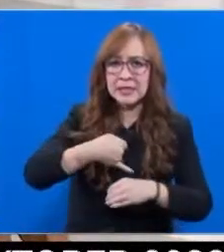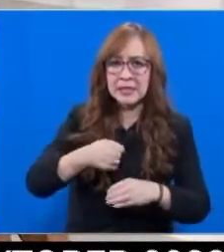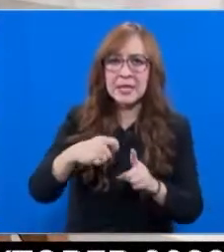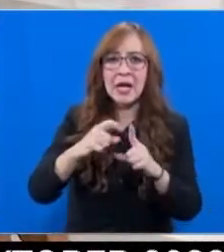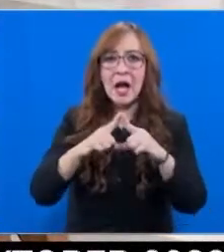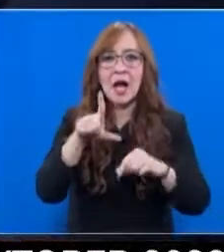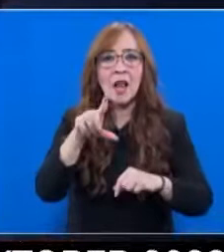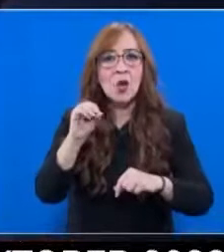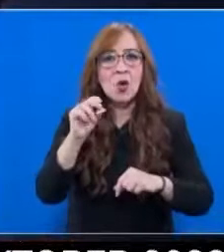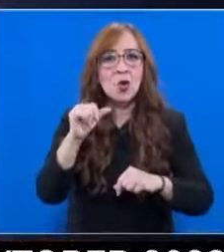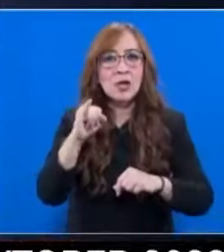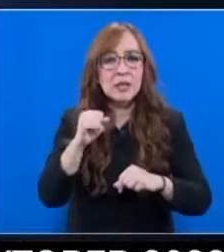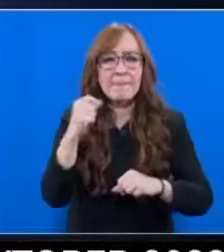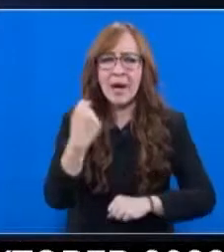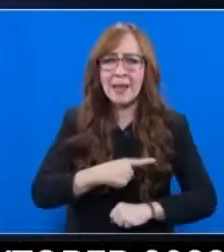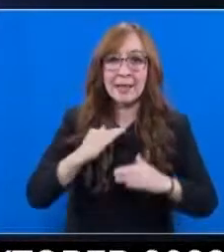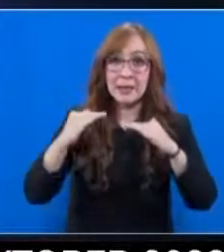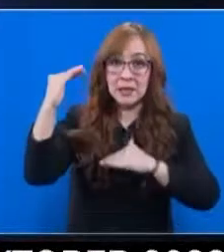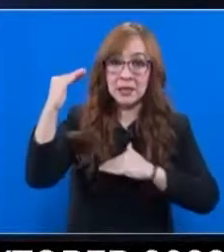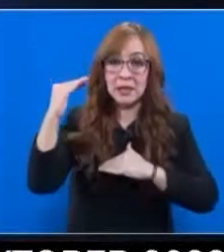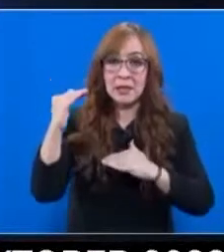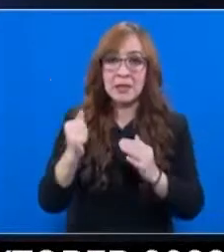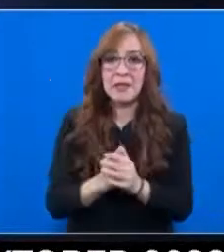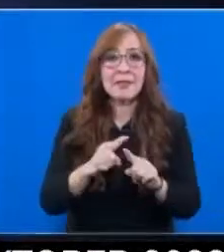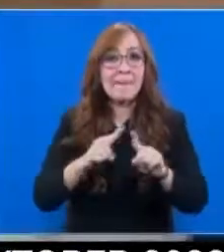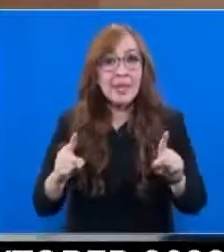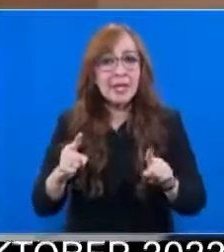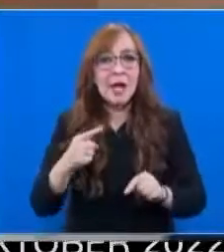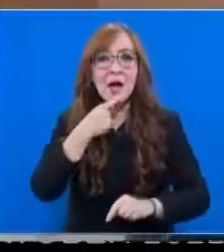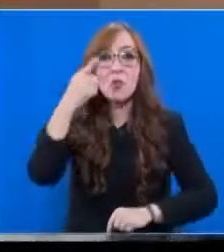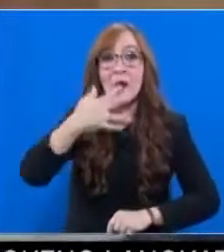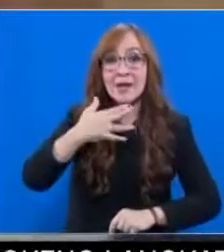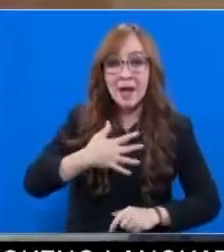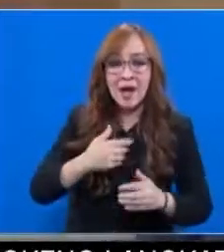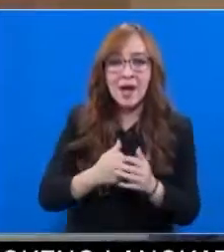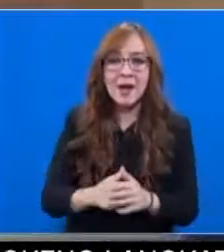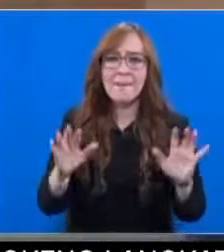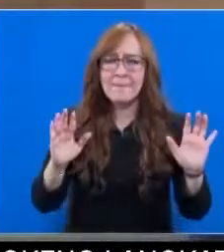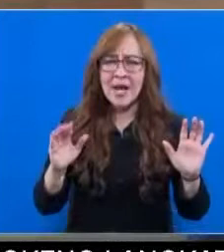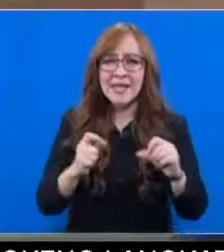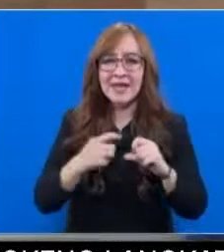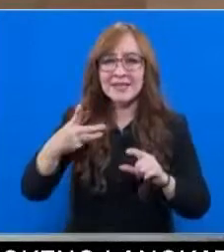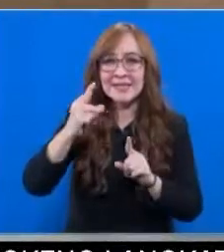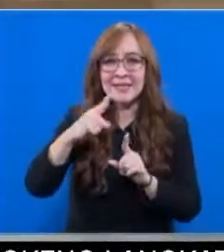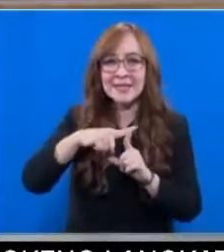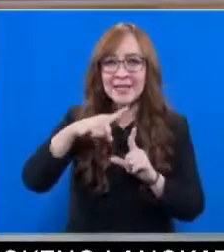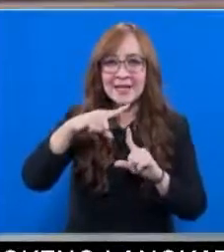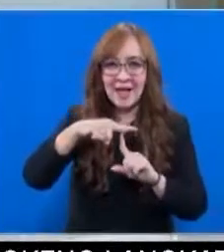paling tinggi. Meski begitu, beras berwarna lebih kaya serat karena lapisan luarnya masih utuh.